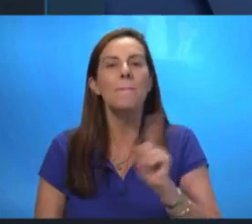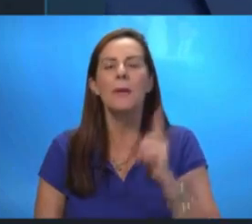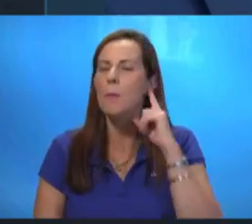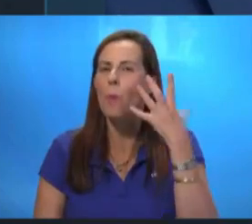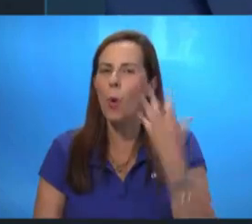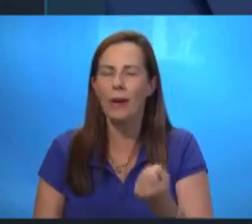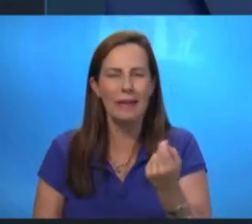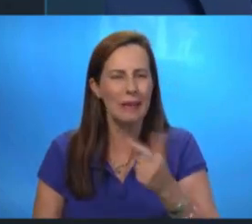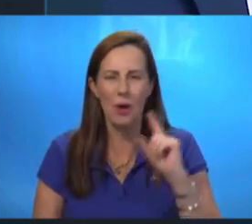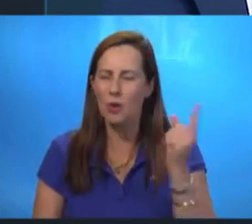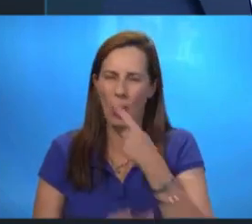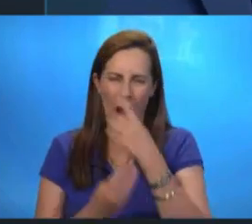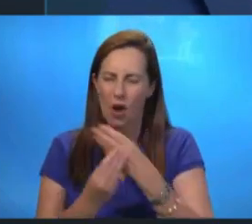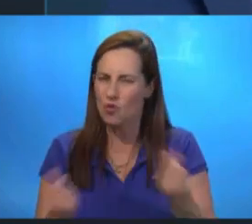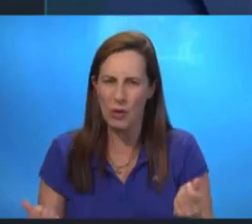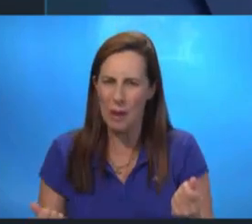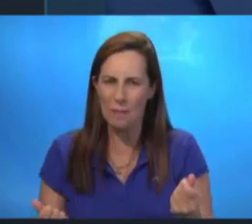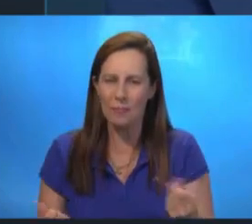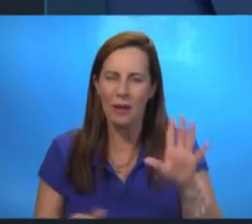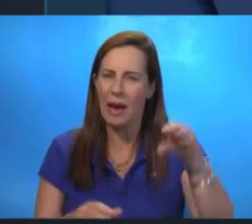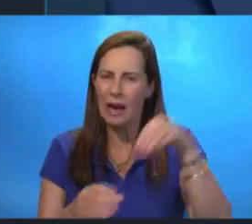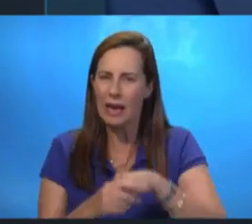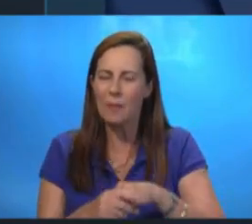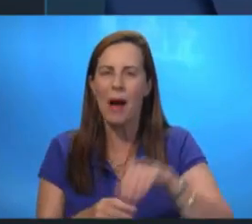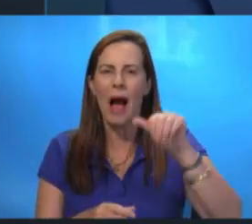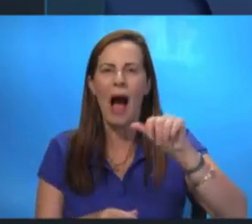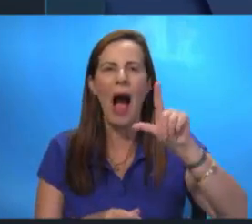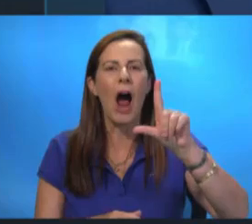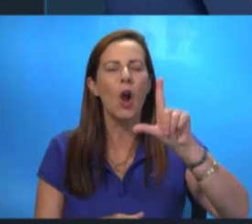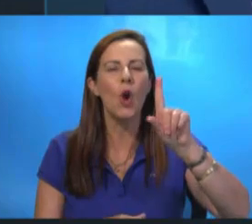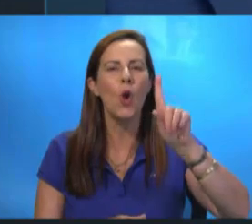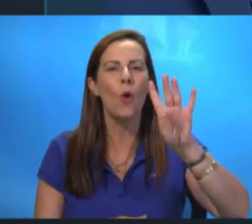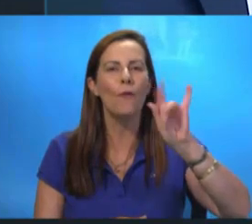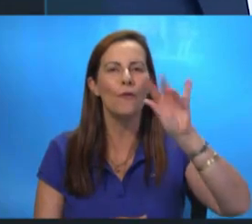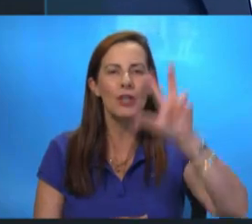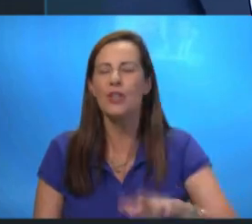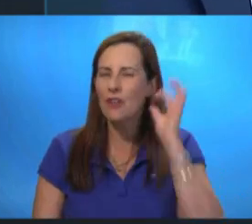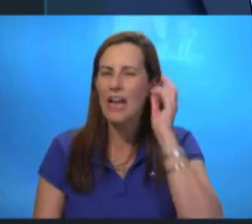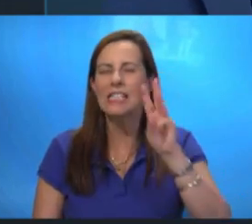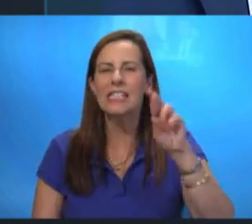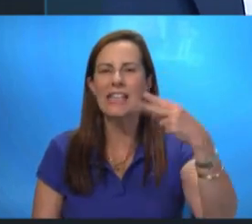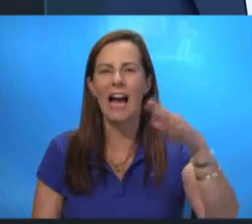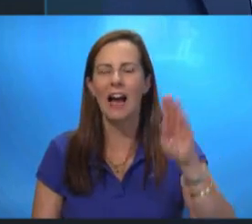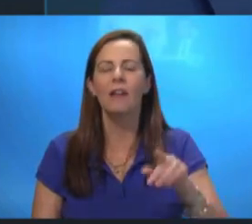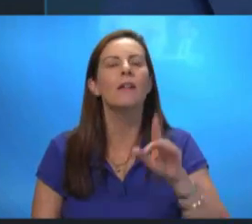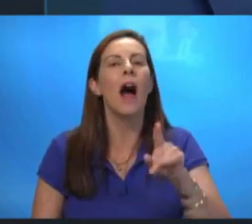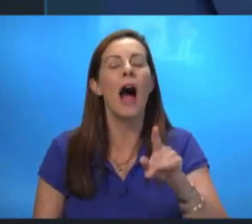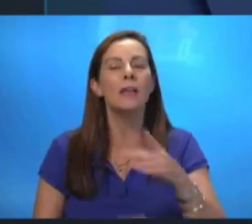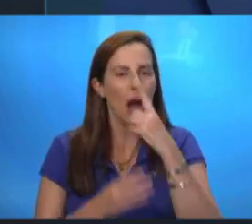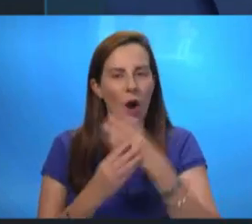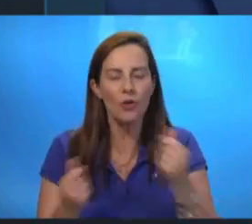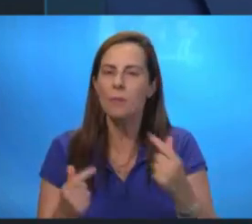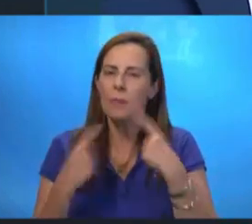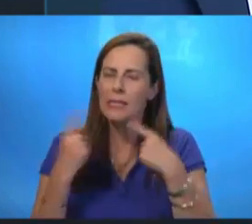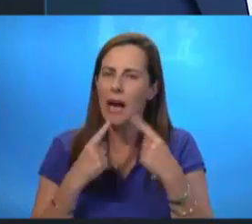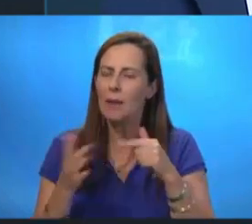כמעט כל החשודים המרכזיים, בהם גם אלוביץ' ושרה נתניהו, ובהקלטות האלו למעשה החשודים משוחחים בצורה